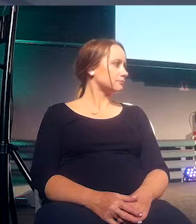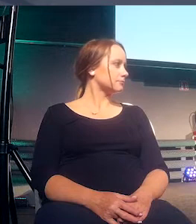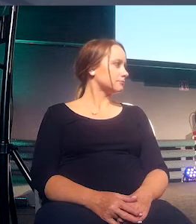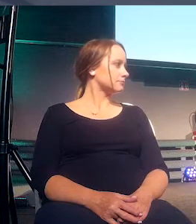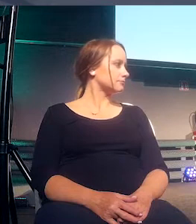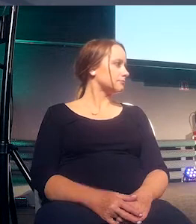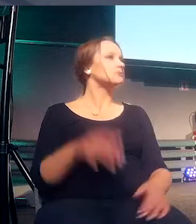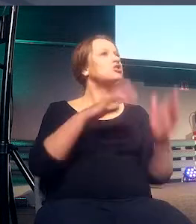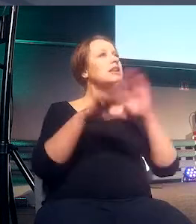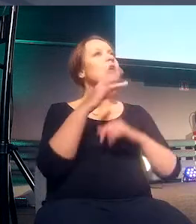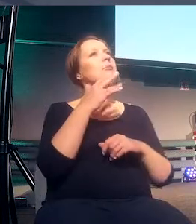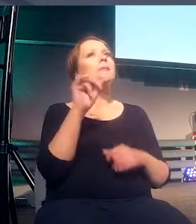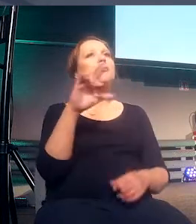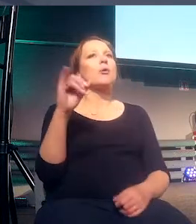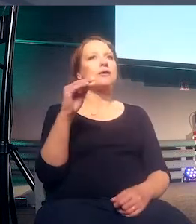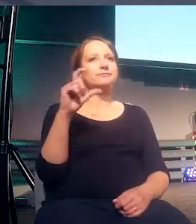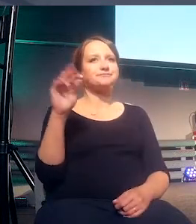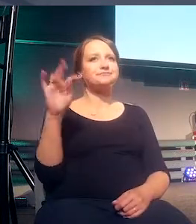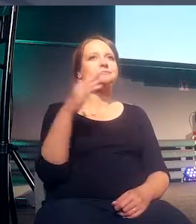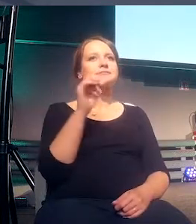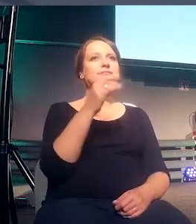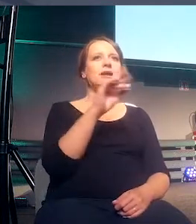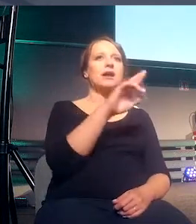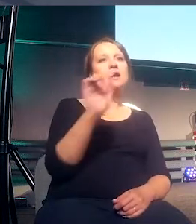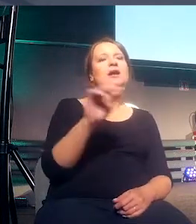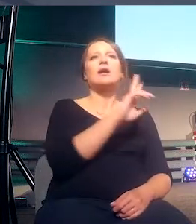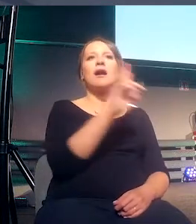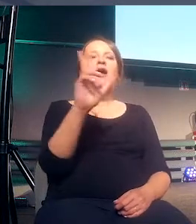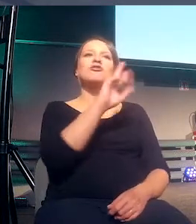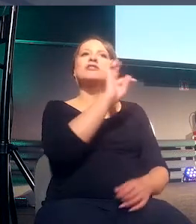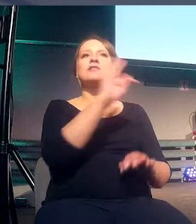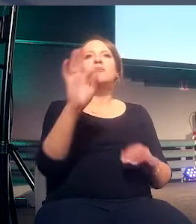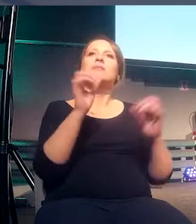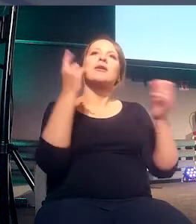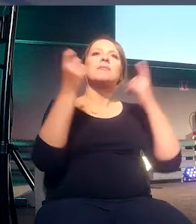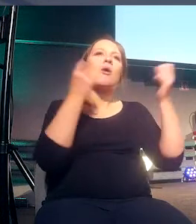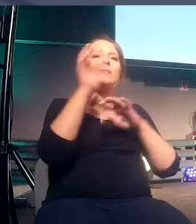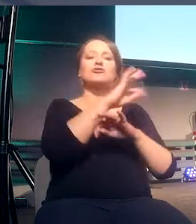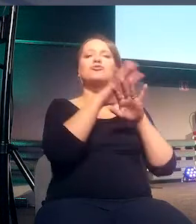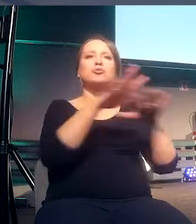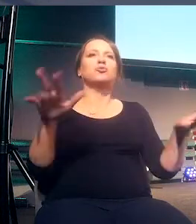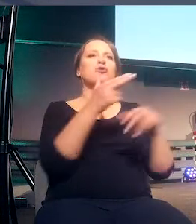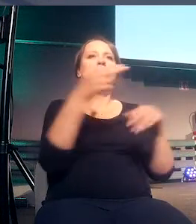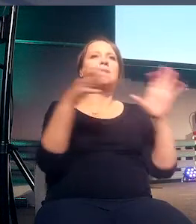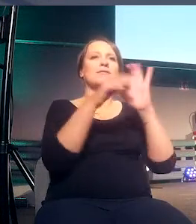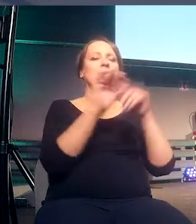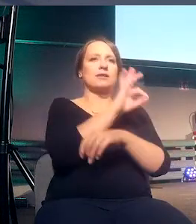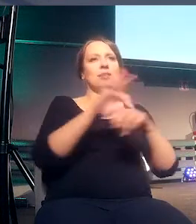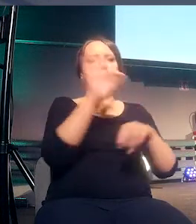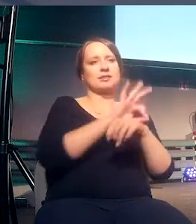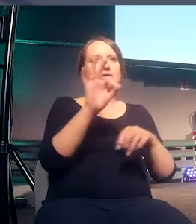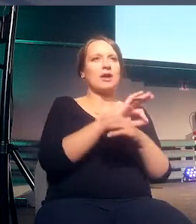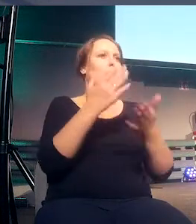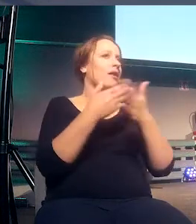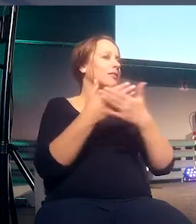temat designu, project managerowie, scrum masterowie, każdy ma bardzo dużo pomysłów na temat designu i co należy zmienić.